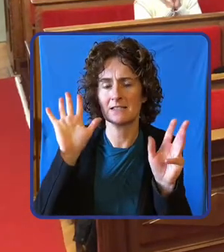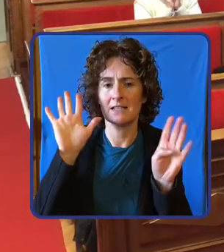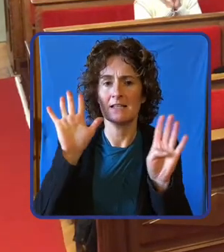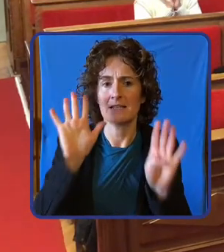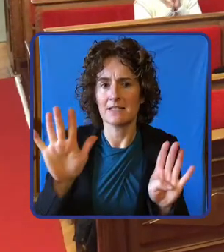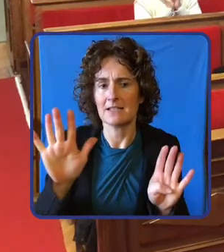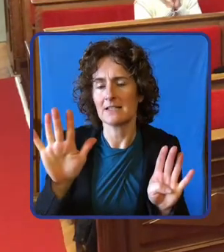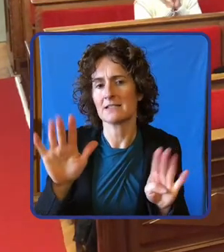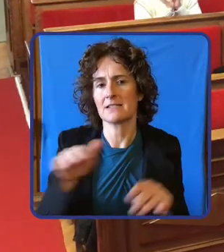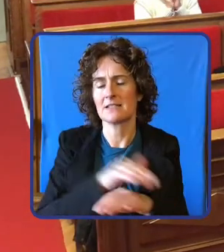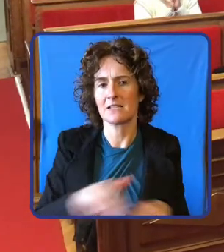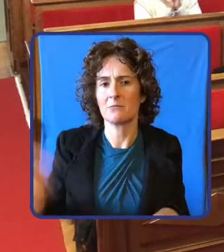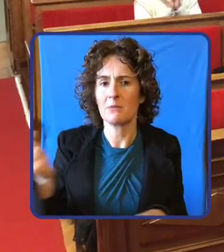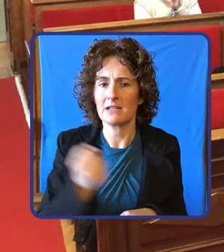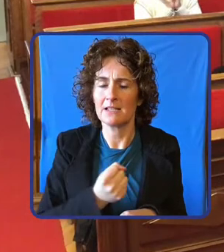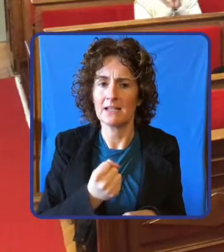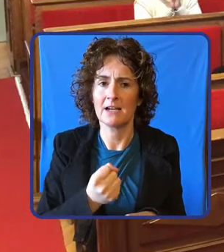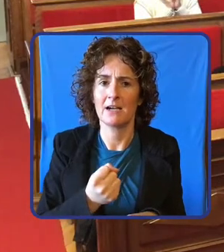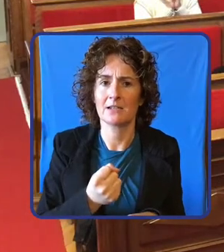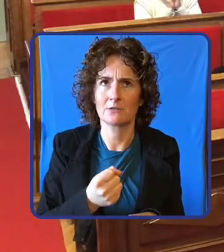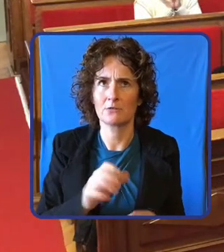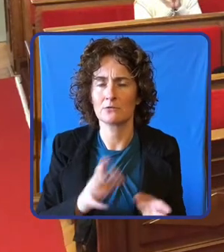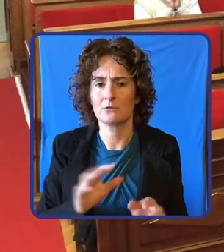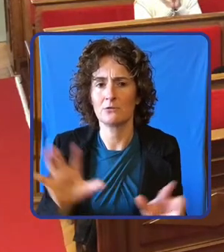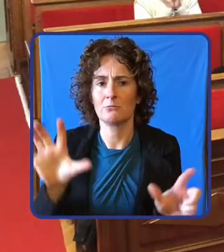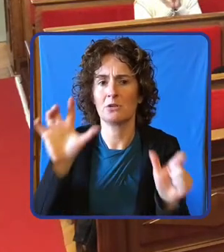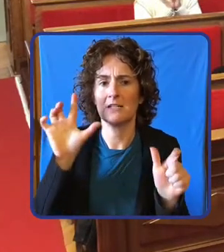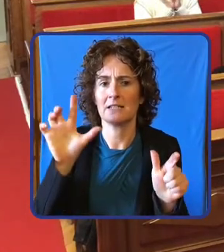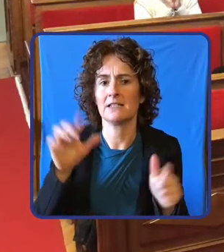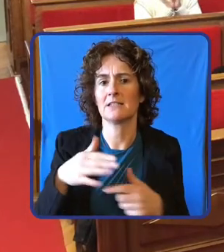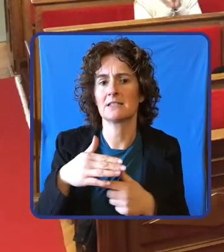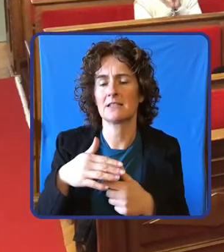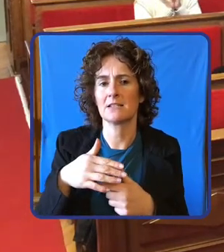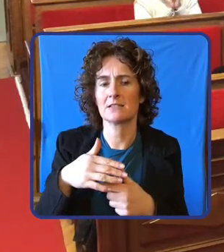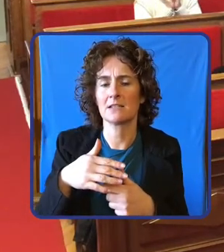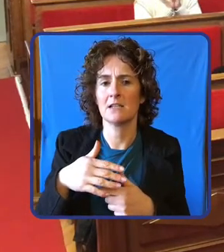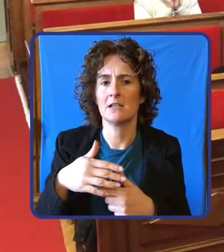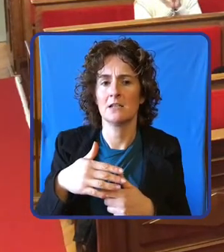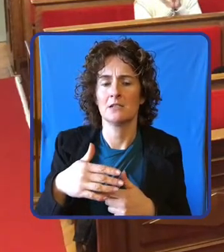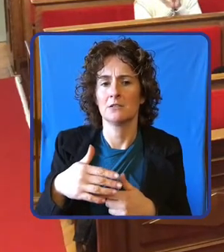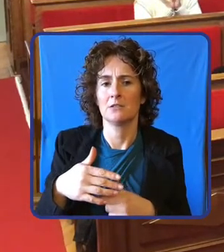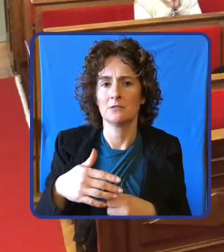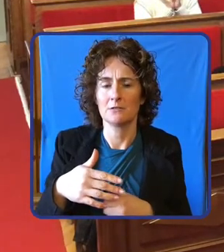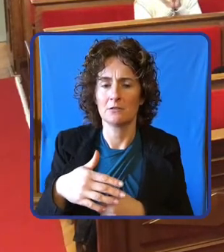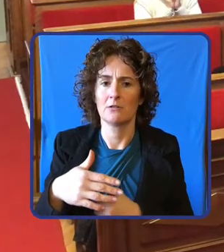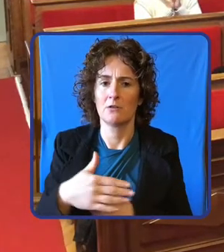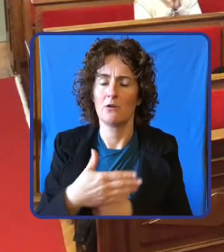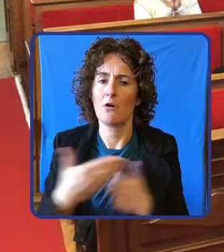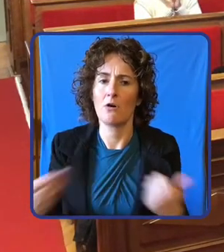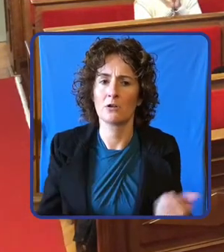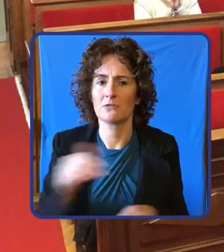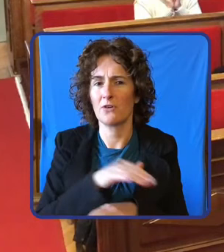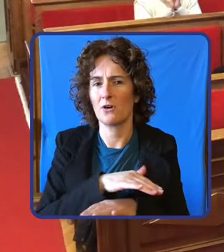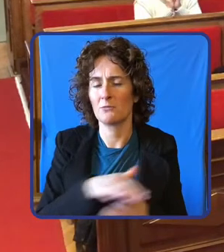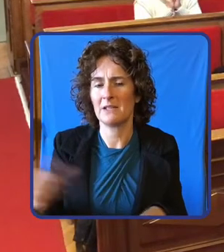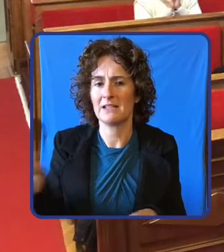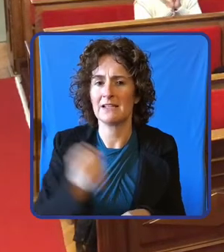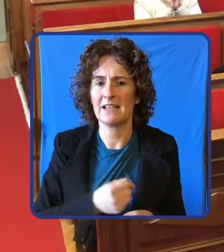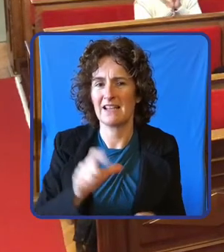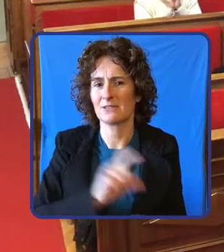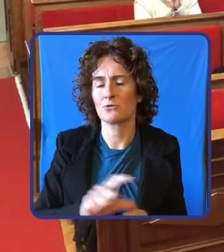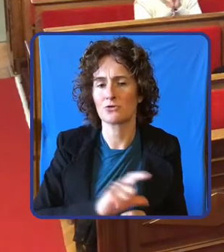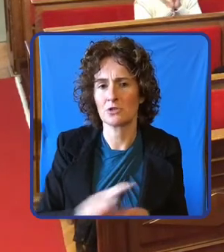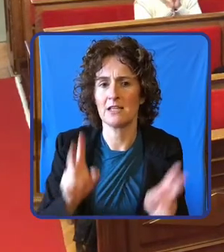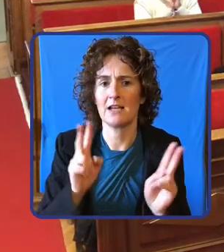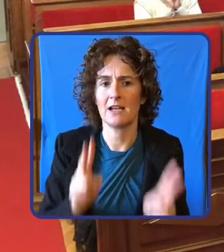állami támogatás mellett is még egy közel 766 millió forintos hiányról beszélhetünk. Ugye ezek egyik legfőbb oka